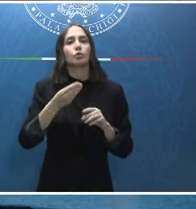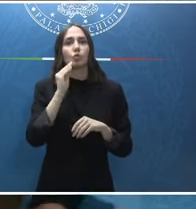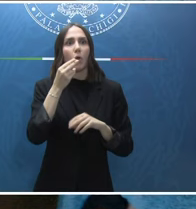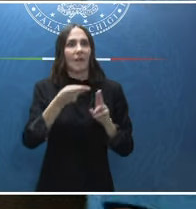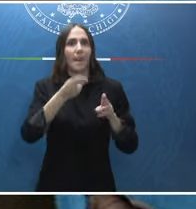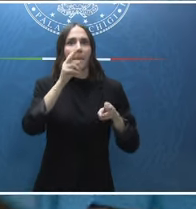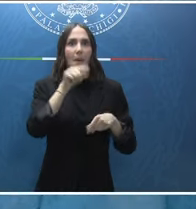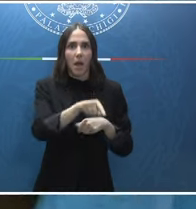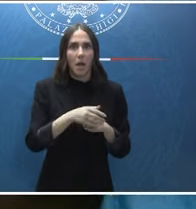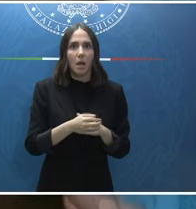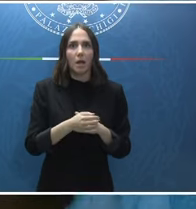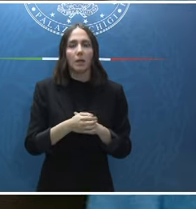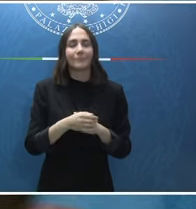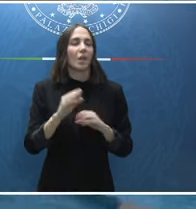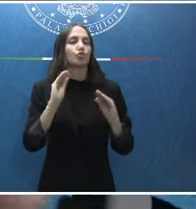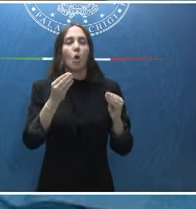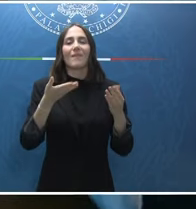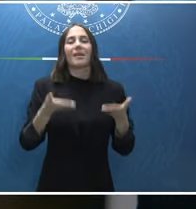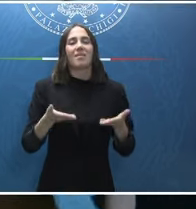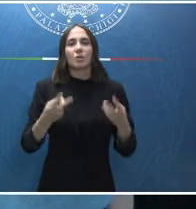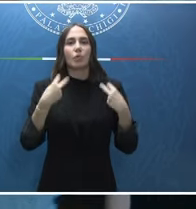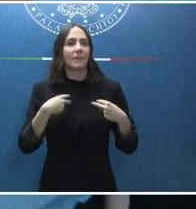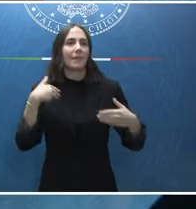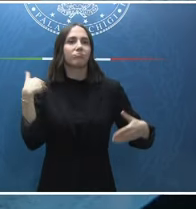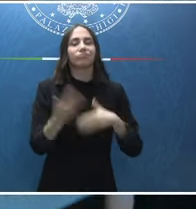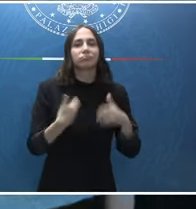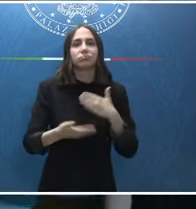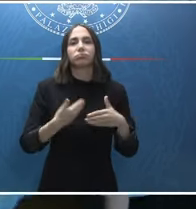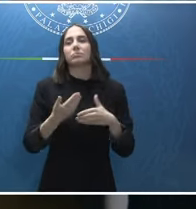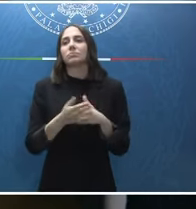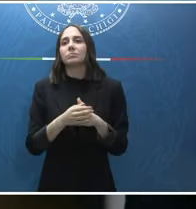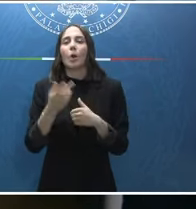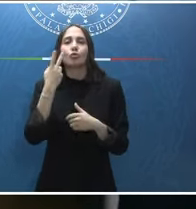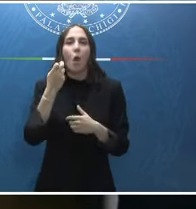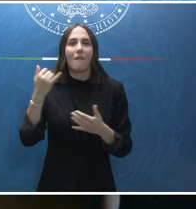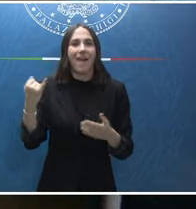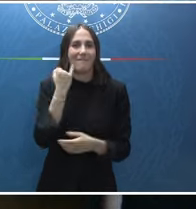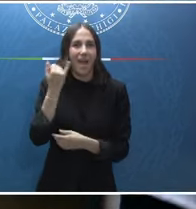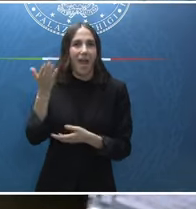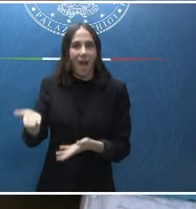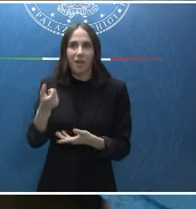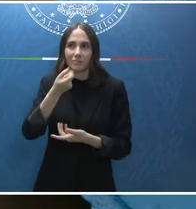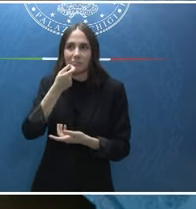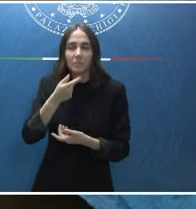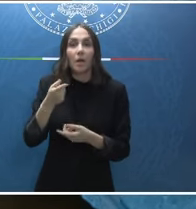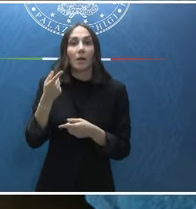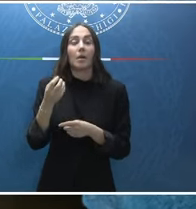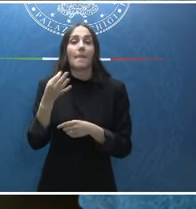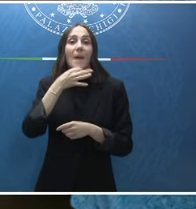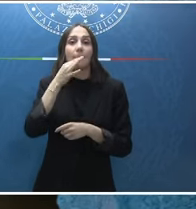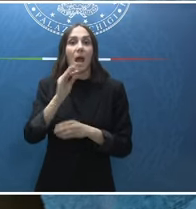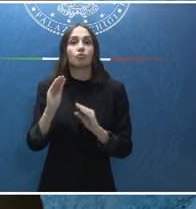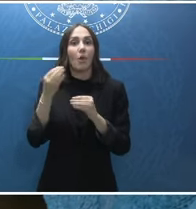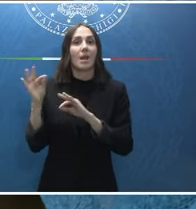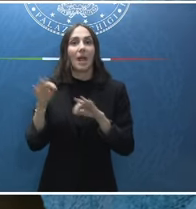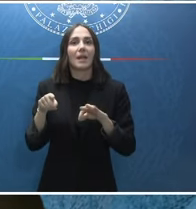problematiche. Oggi è tutto molto più veloce, più alla portata di mano. Molti giovani arrivano in comunità dopo un uso massiccio di cannabis, proprio per la